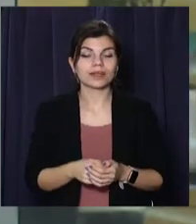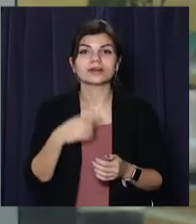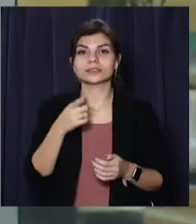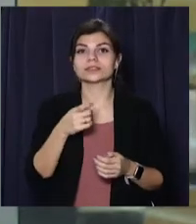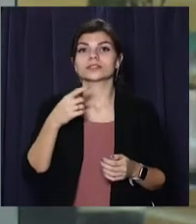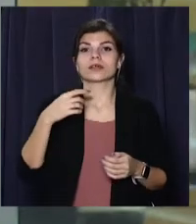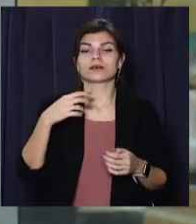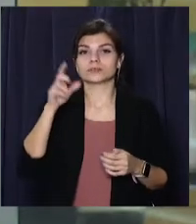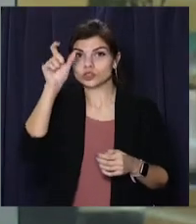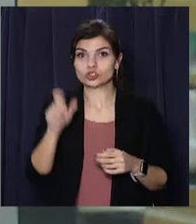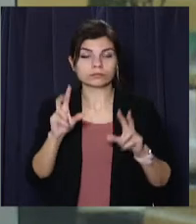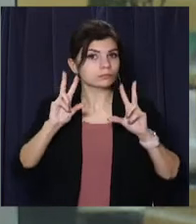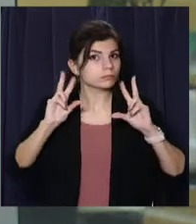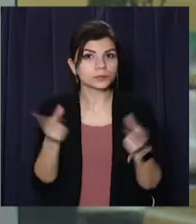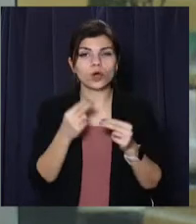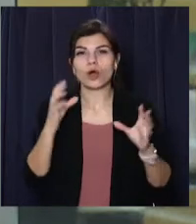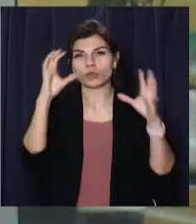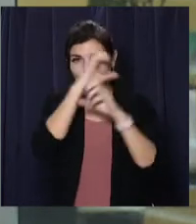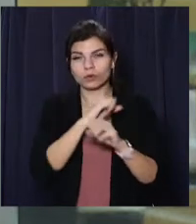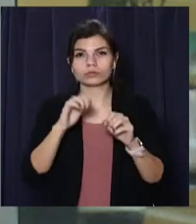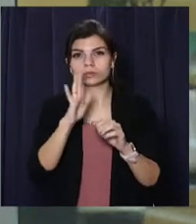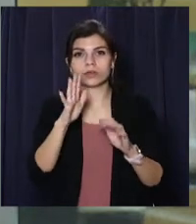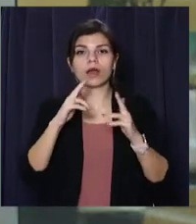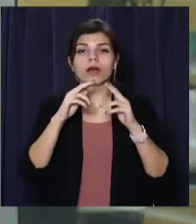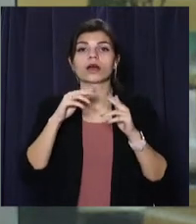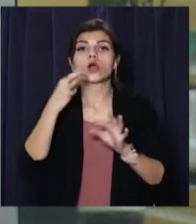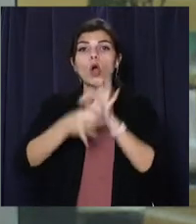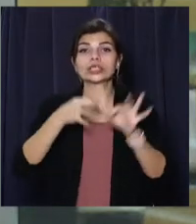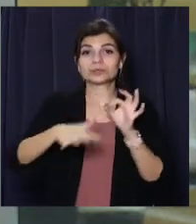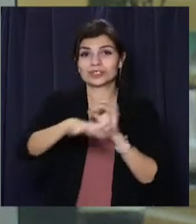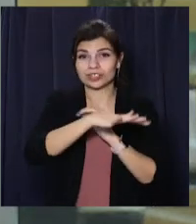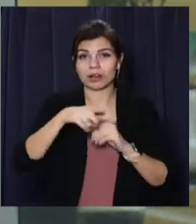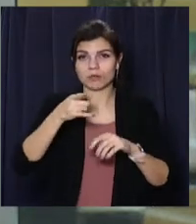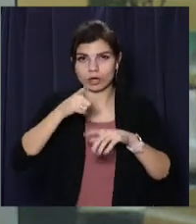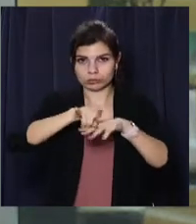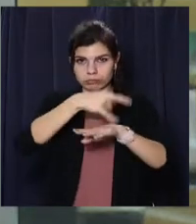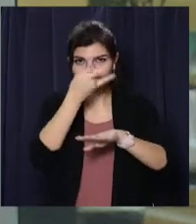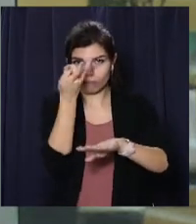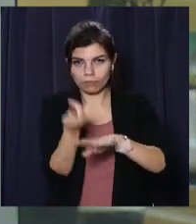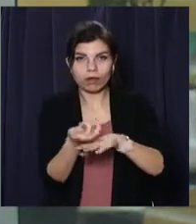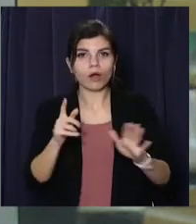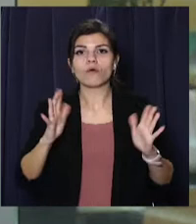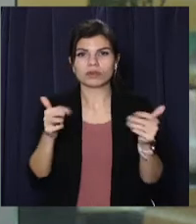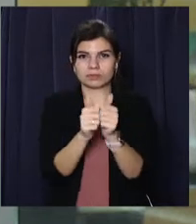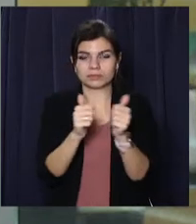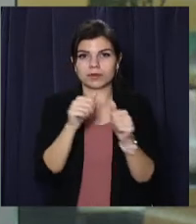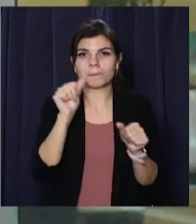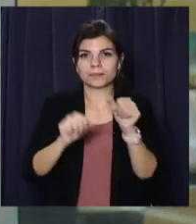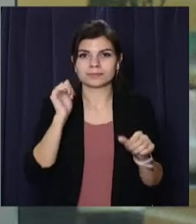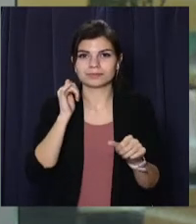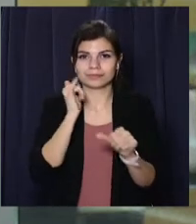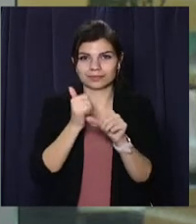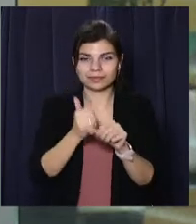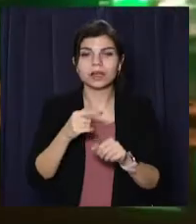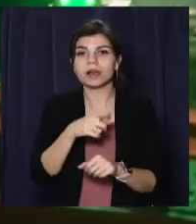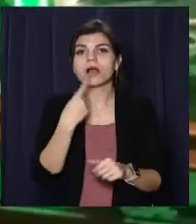Народилася у Сорочці. Десь о півночі 9 грудня у Дніпрі на Космічній перекинулася автівка. Сталося це поблизу АЗС. За